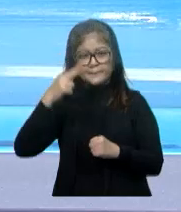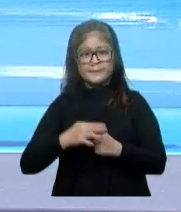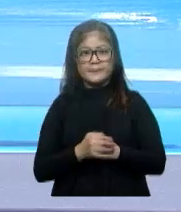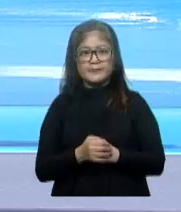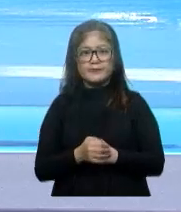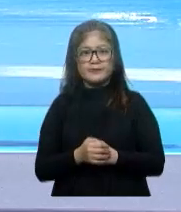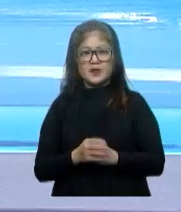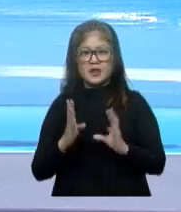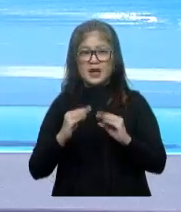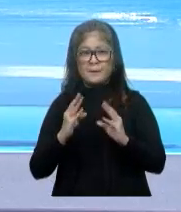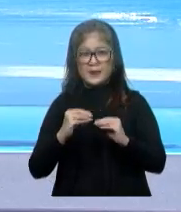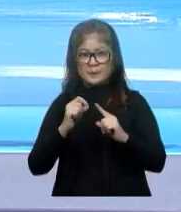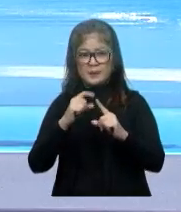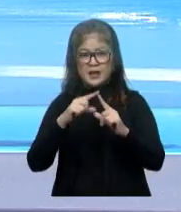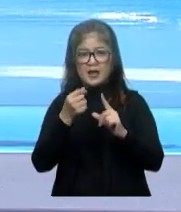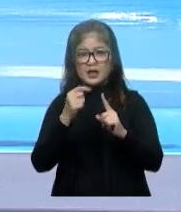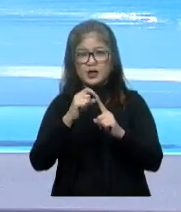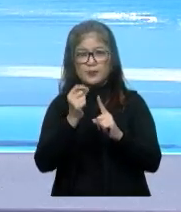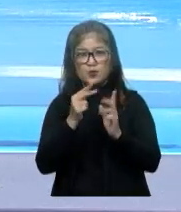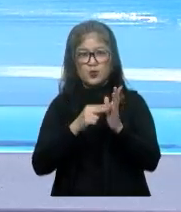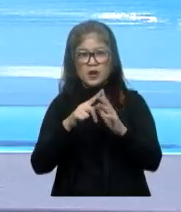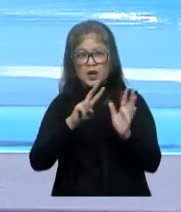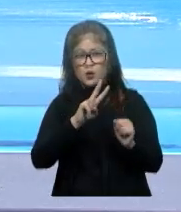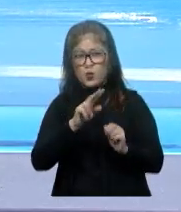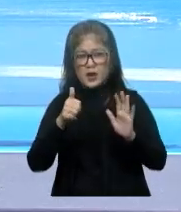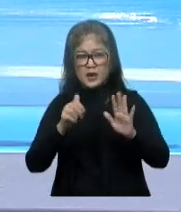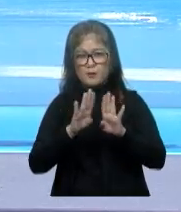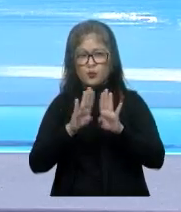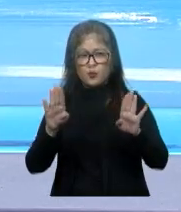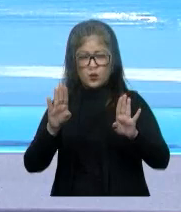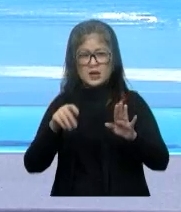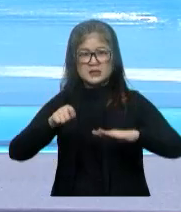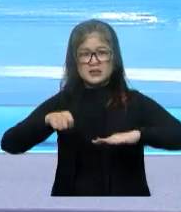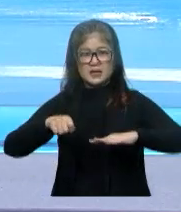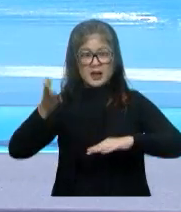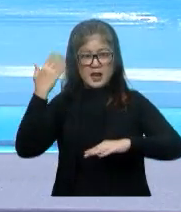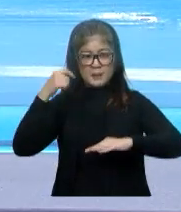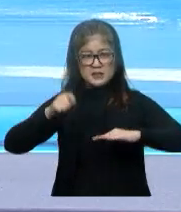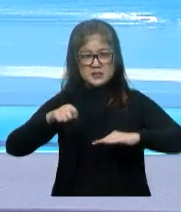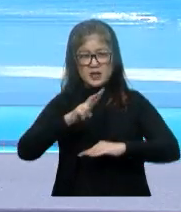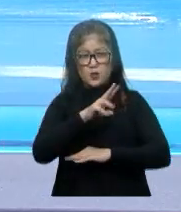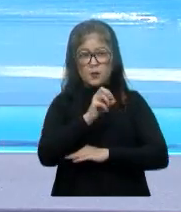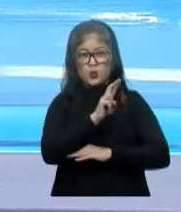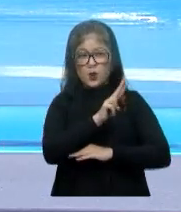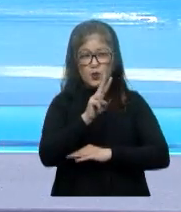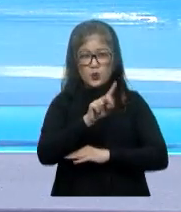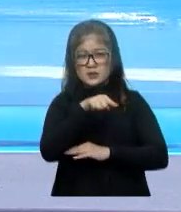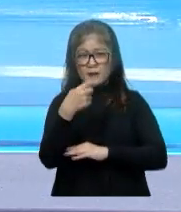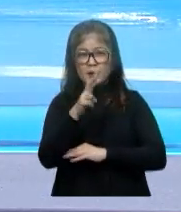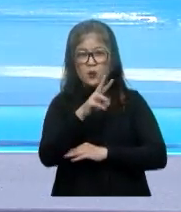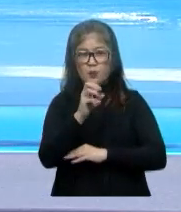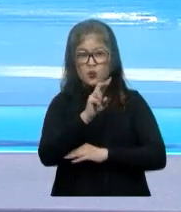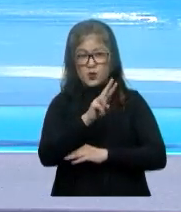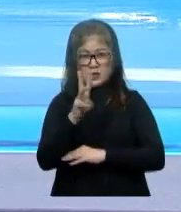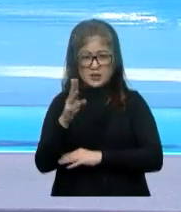rapat paripurna DPR ke-26 pembukaan masa persidangan 5 tahun sidang 2022-2023 yang digelar Selasa kemarin